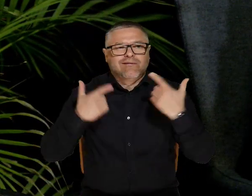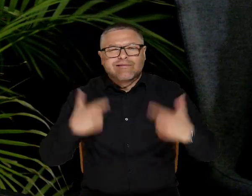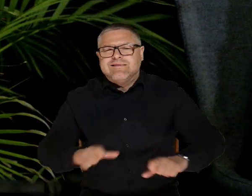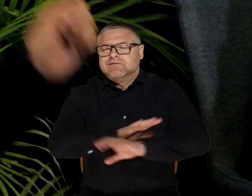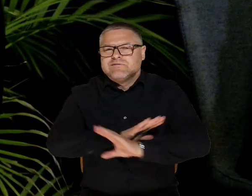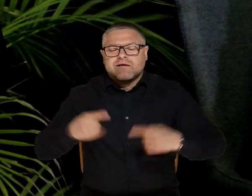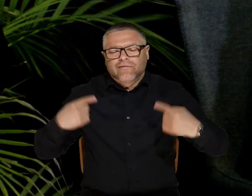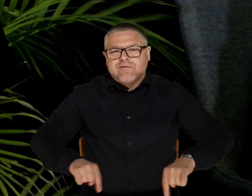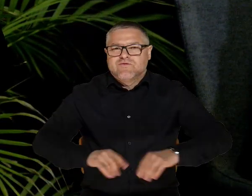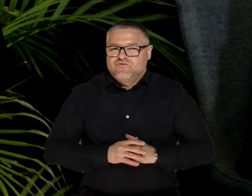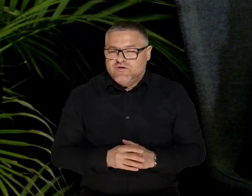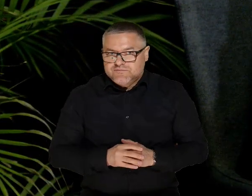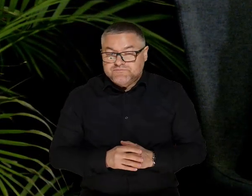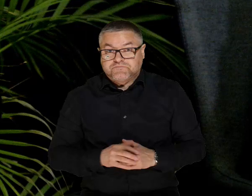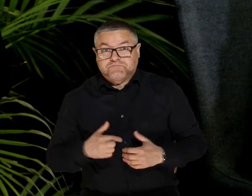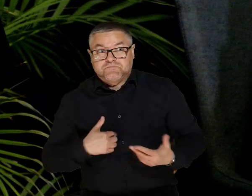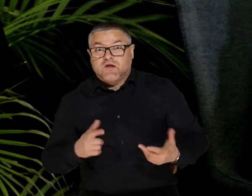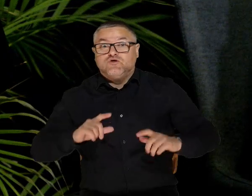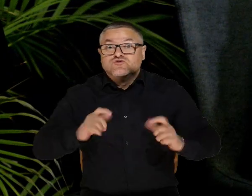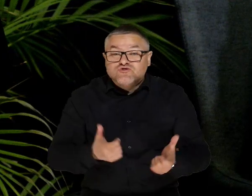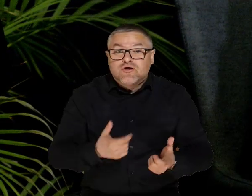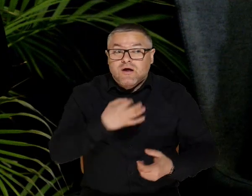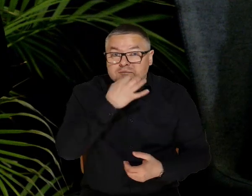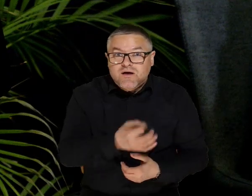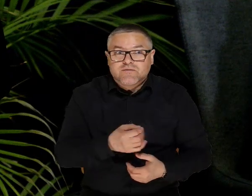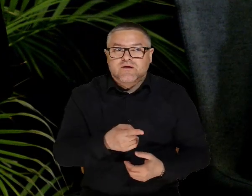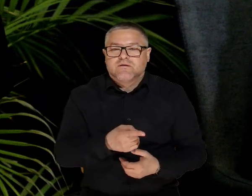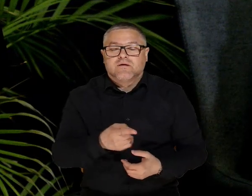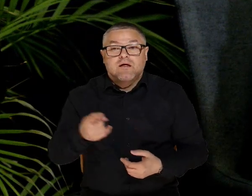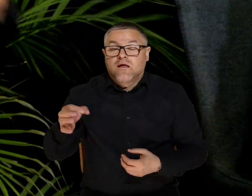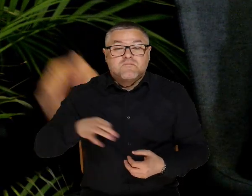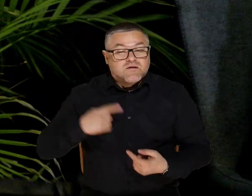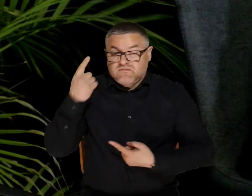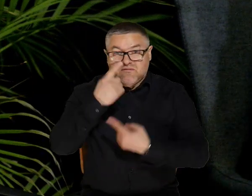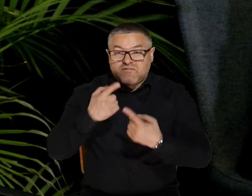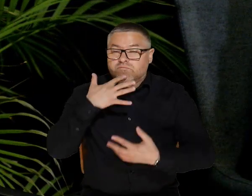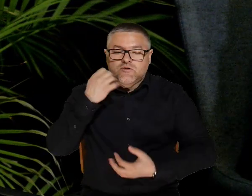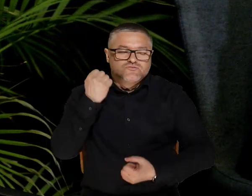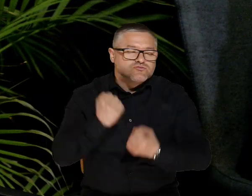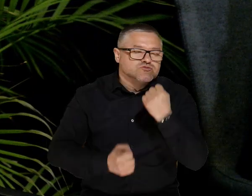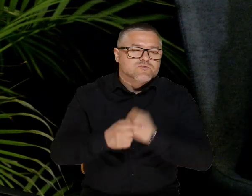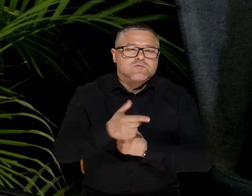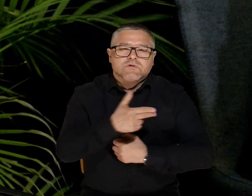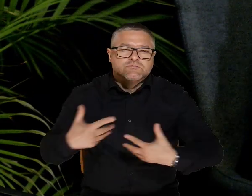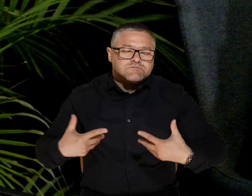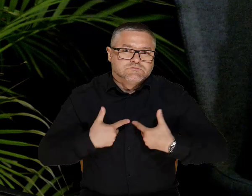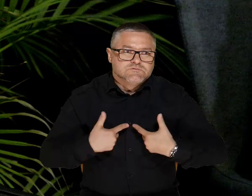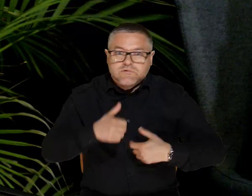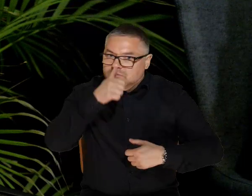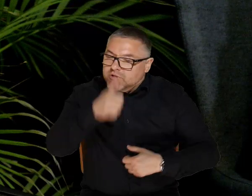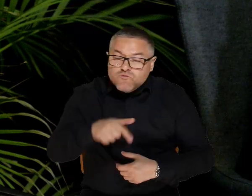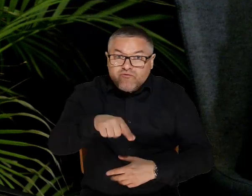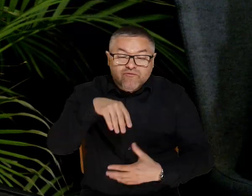po prostu nie działo. I ja mówię, no i co? Ona mówi, nie ma pani pojęcia, jak trudno jest z tym żyć. Z tym się nie da żyć po